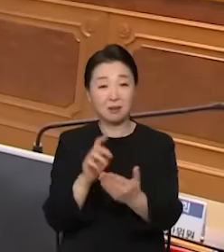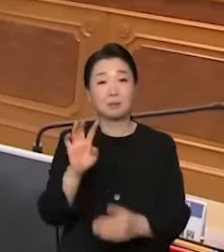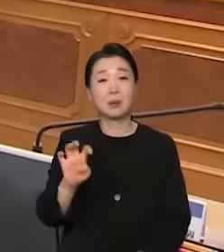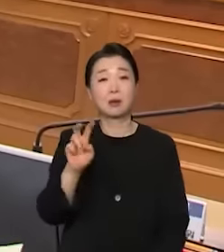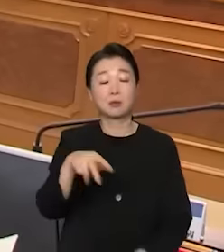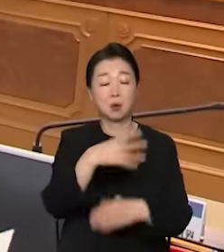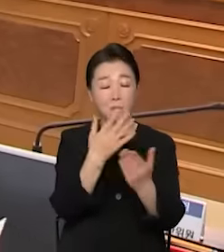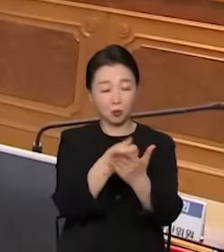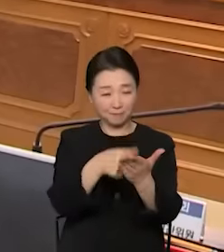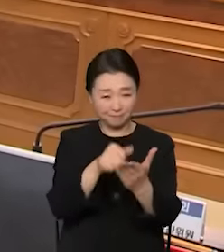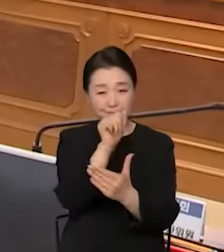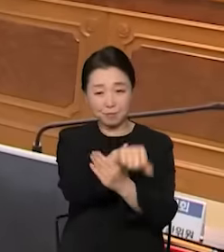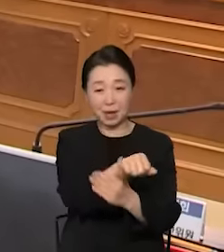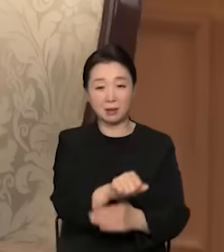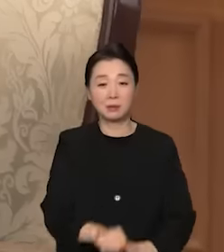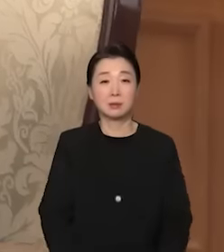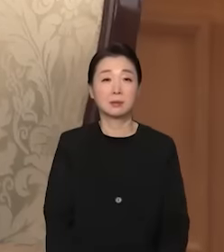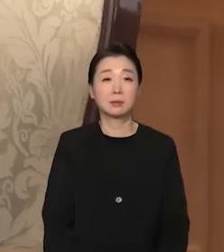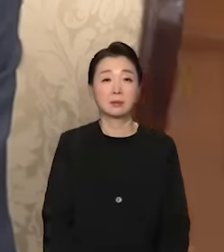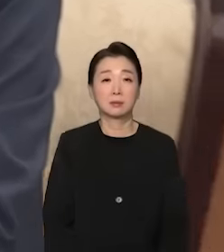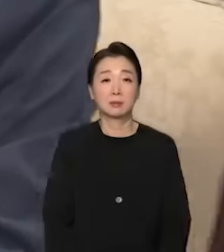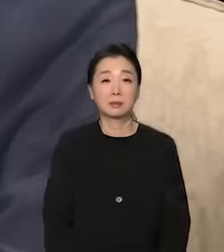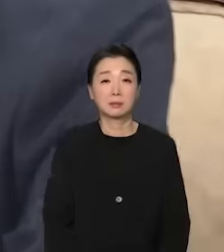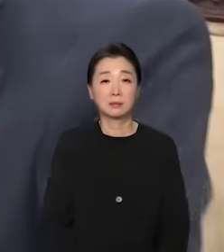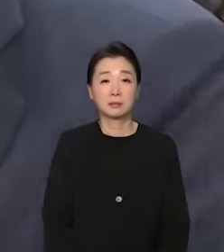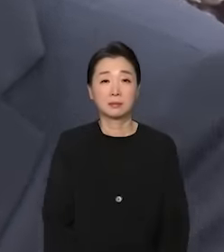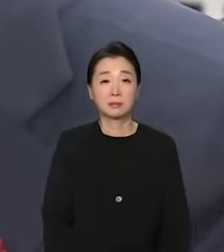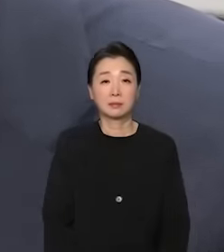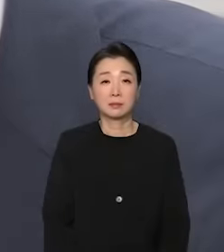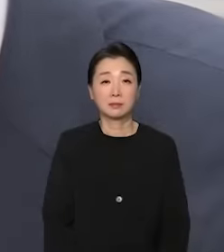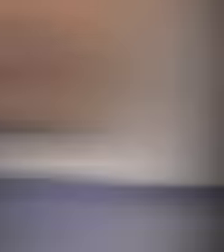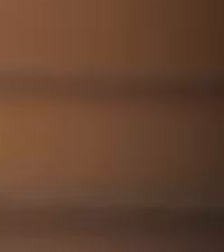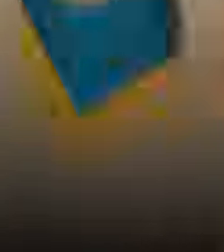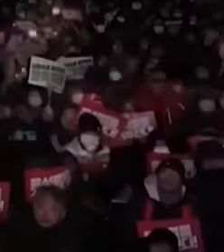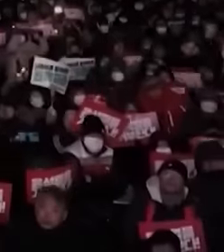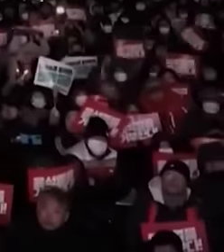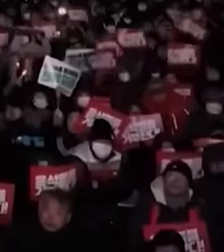모두 제가한 바 있습니다 JTBC 이재승